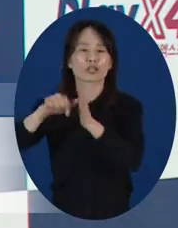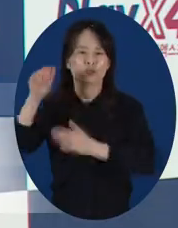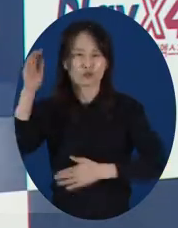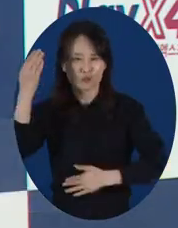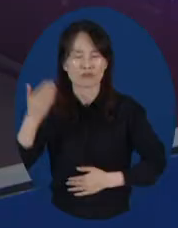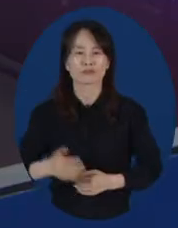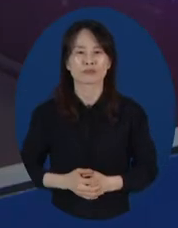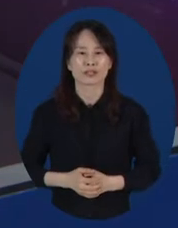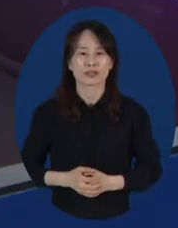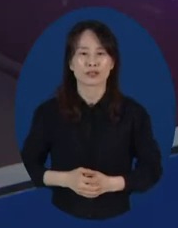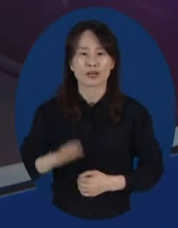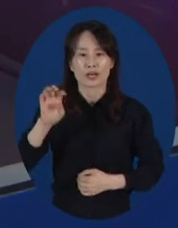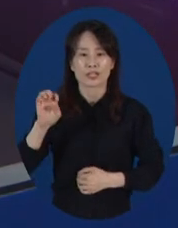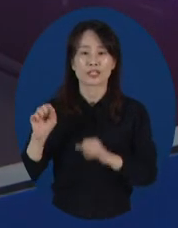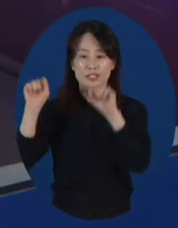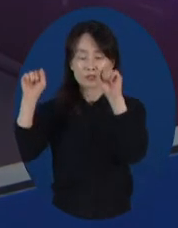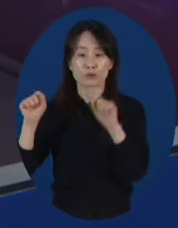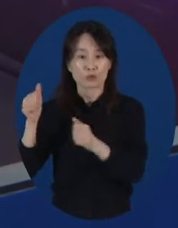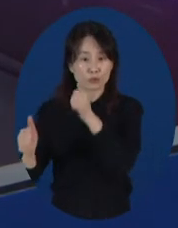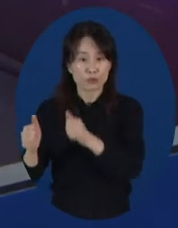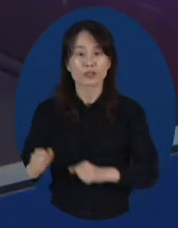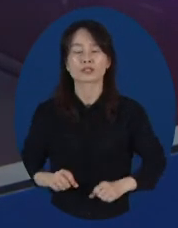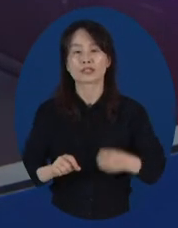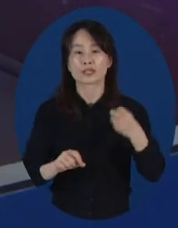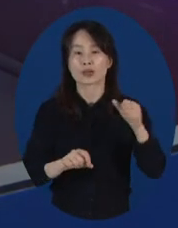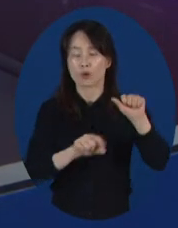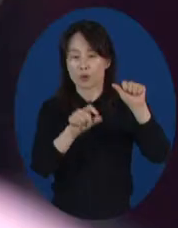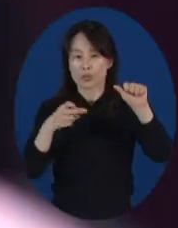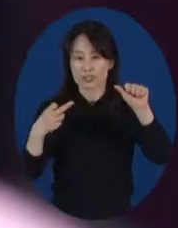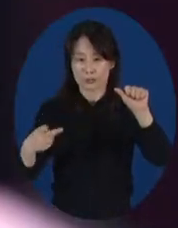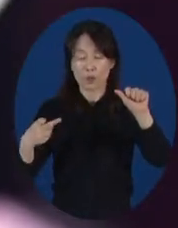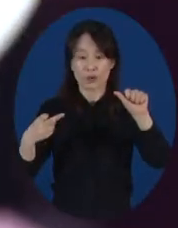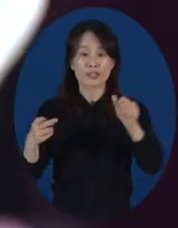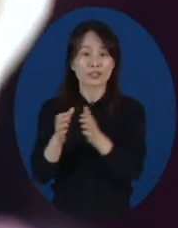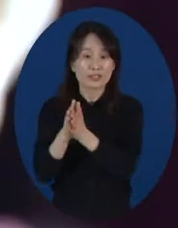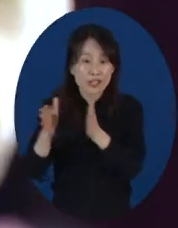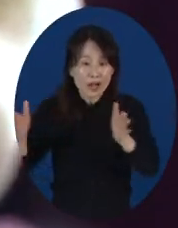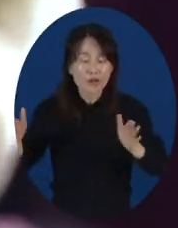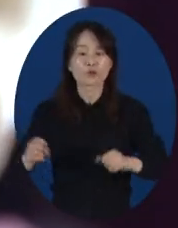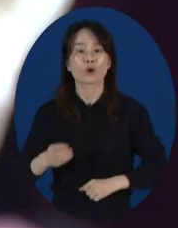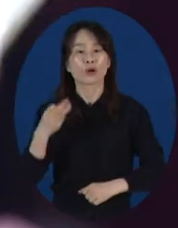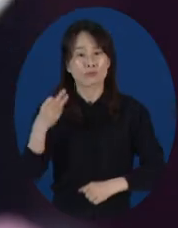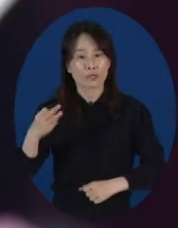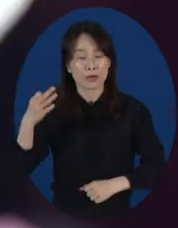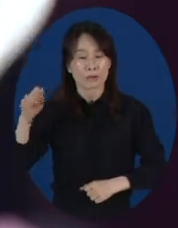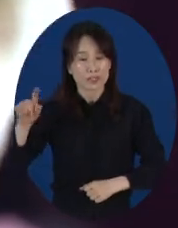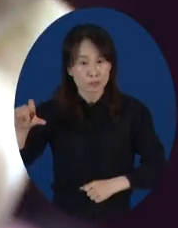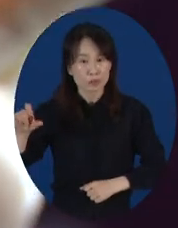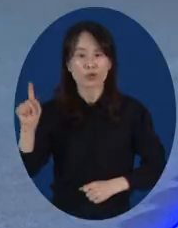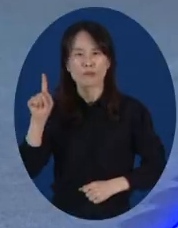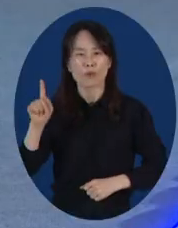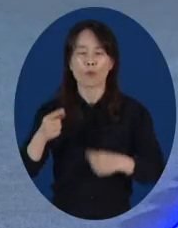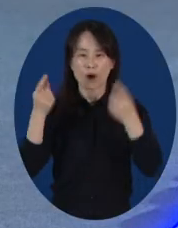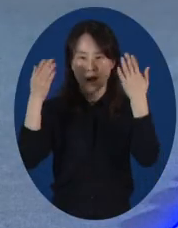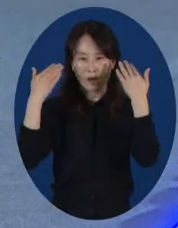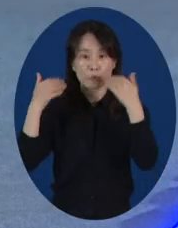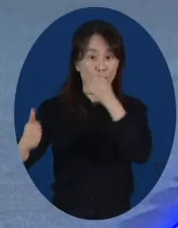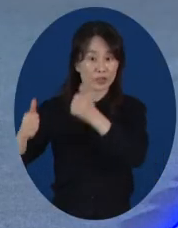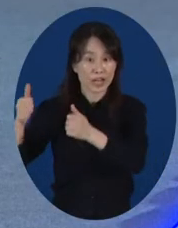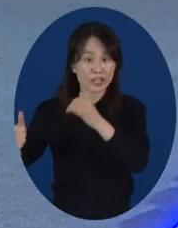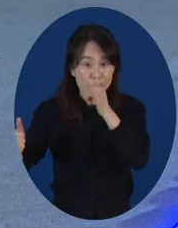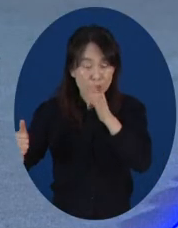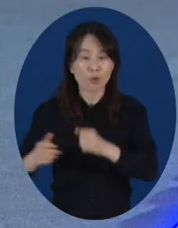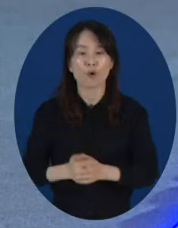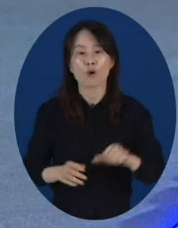판단이 됩니다. e스포츠 페스티벌은 12일 장애인 e스포츠 대회를 시작으로 13일과 15일엔 캠퍼스 대항전